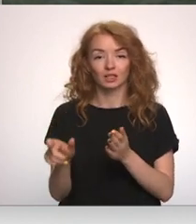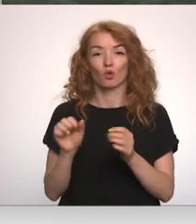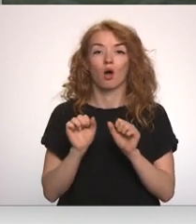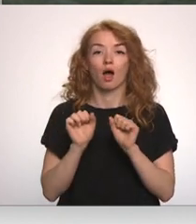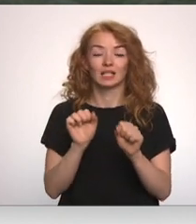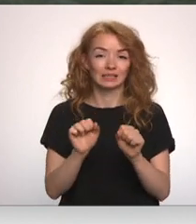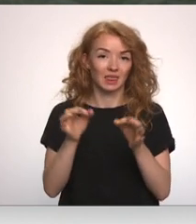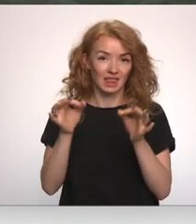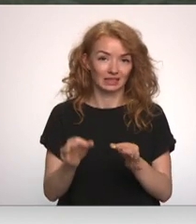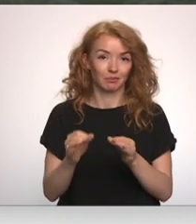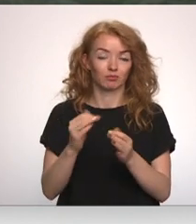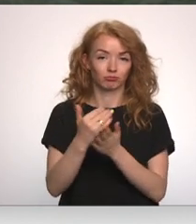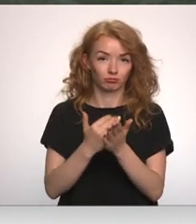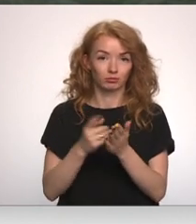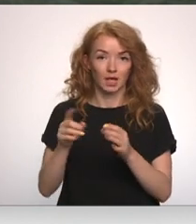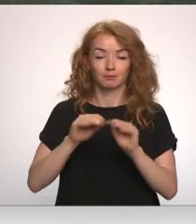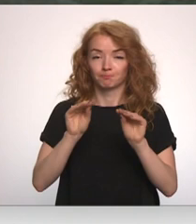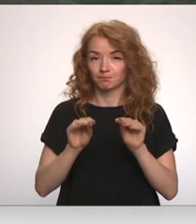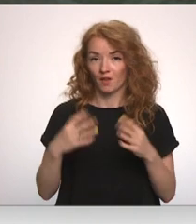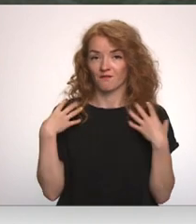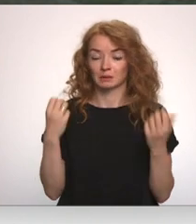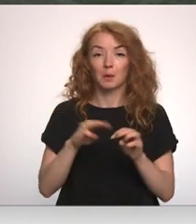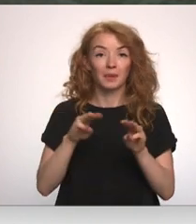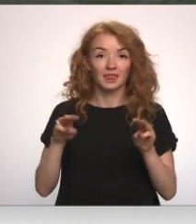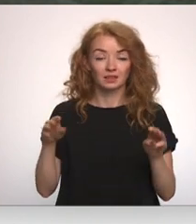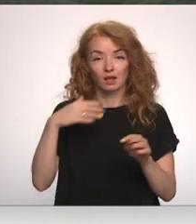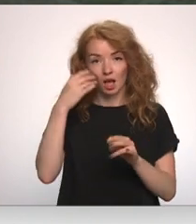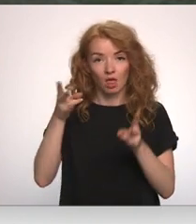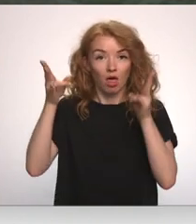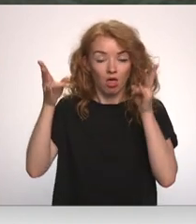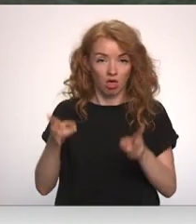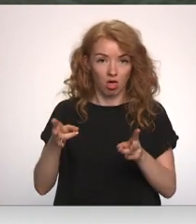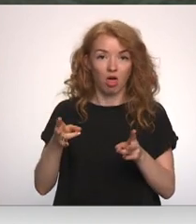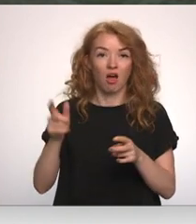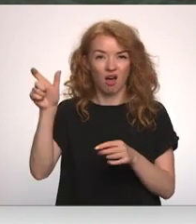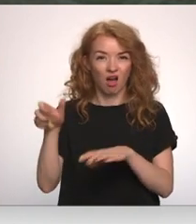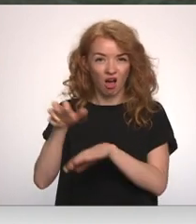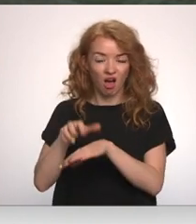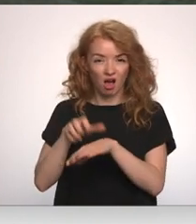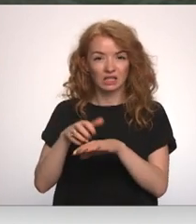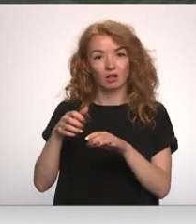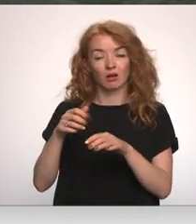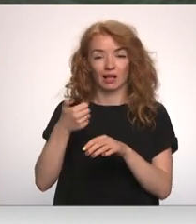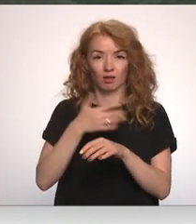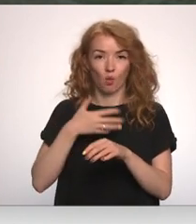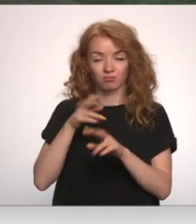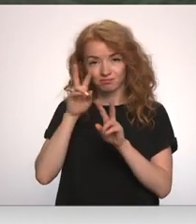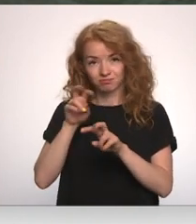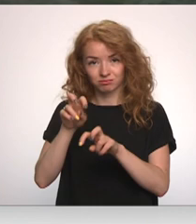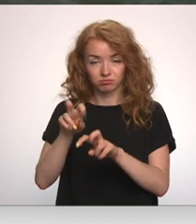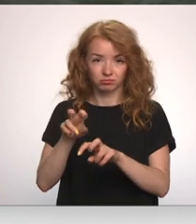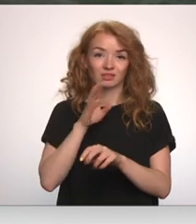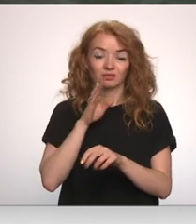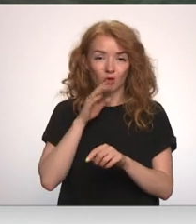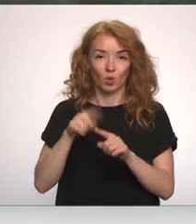aizsardzības regulējumā, kuru izstrādāt Veselības ministrija mudināja gadījums ar imunologu Jevgeņiju Nikiforenko. Vairākas pacientes viņu